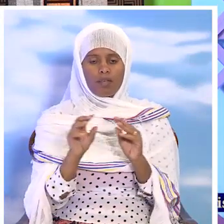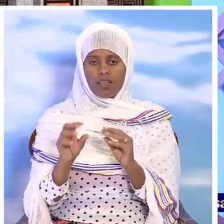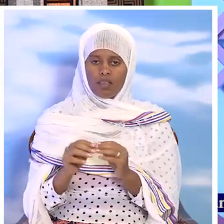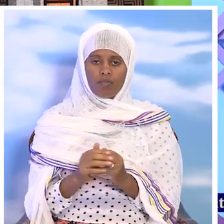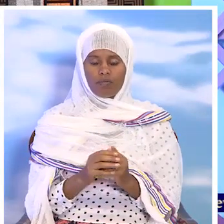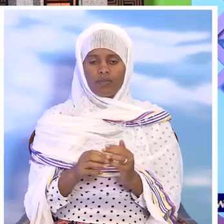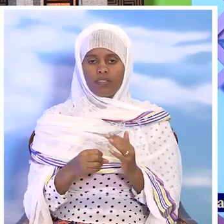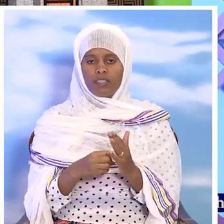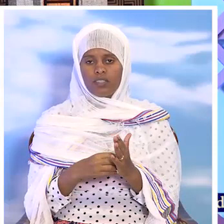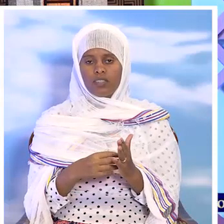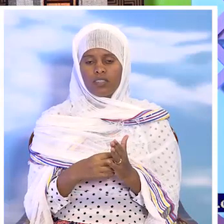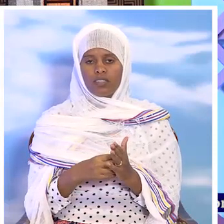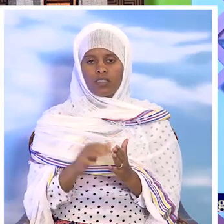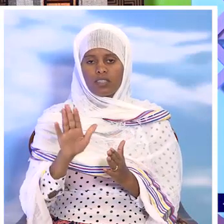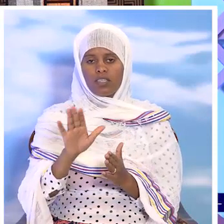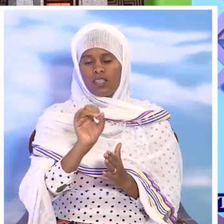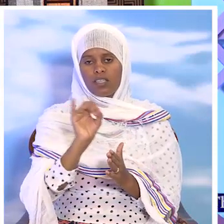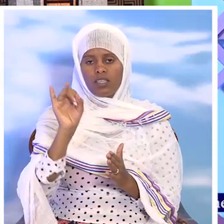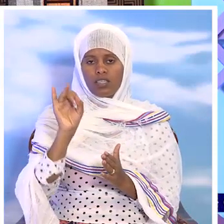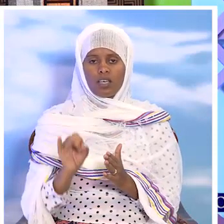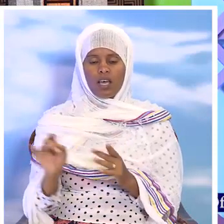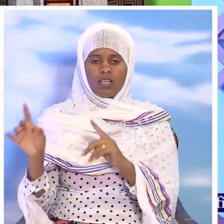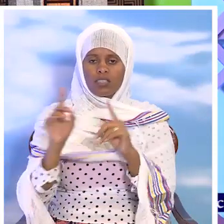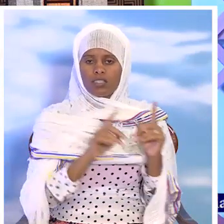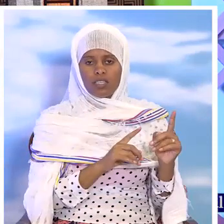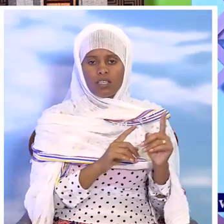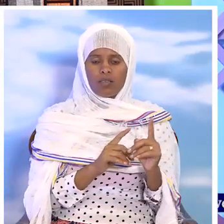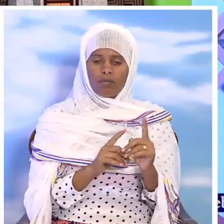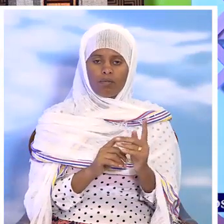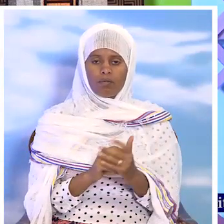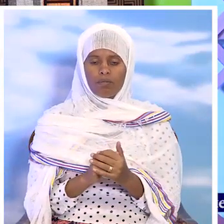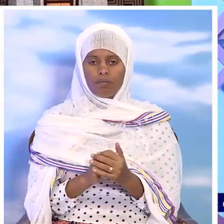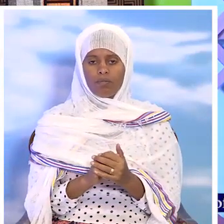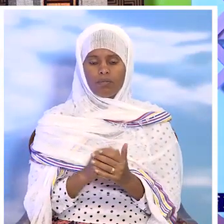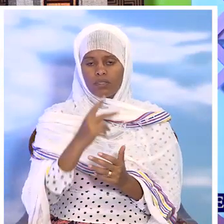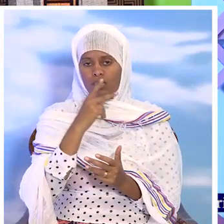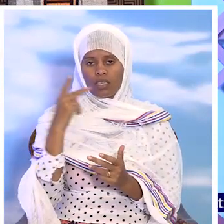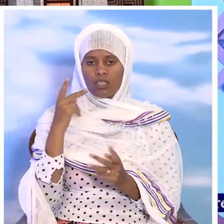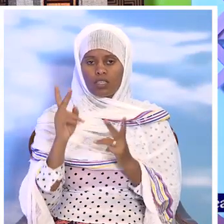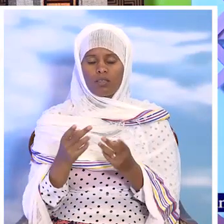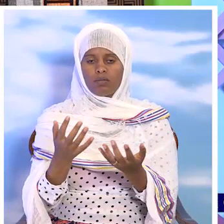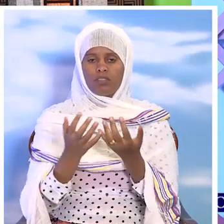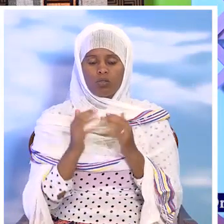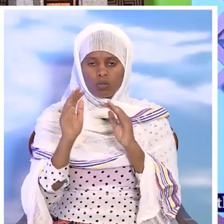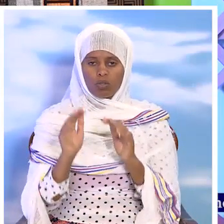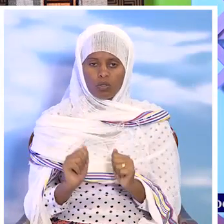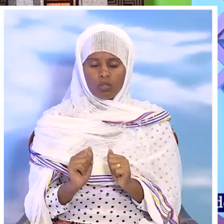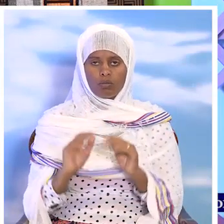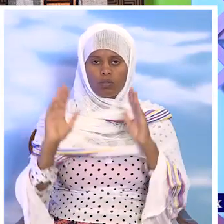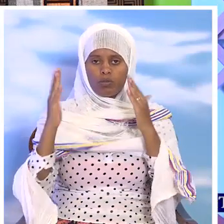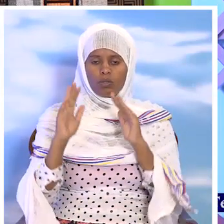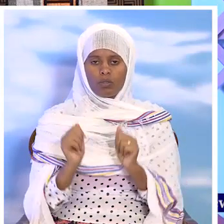ስለዚ ድማ ገሊላ ኣሕዛብ ከም ጉልቲ እስራኤል ድማ ከም ርስቲ ኮይሎም ይቕመጥዋ ነበሩ።